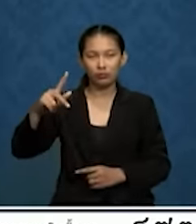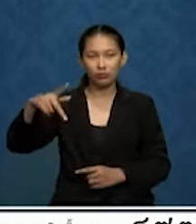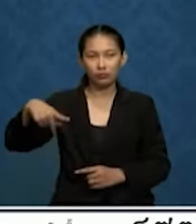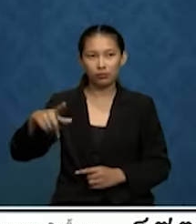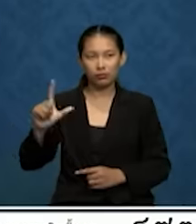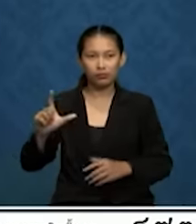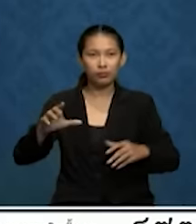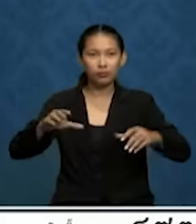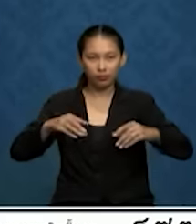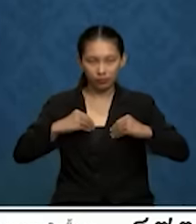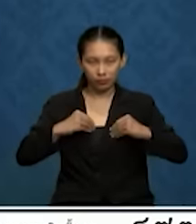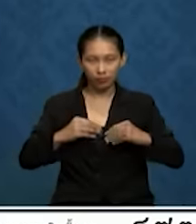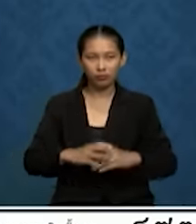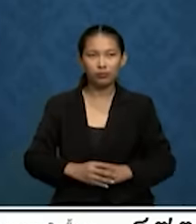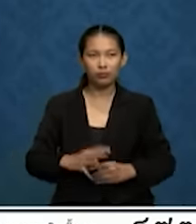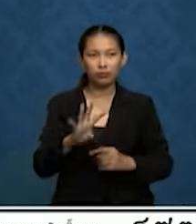น เห็นชอบครับ